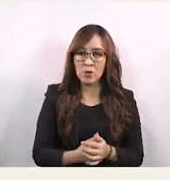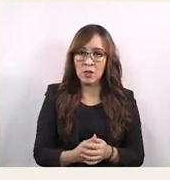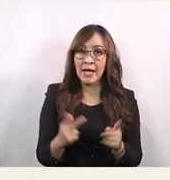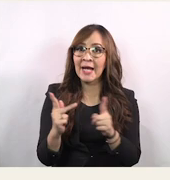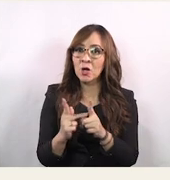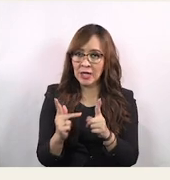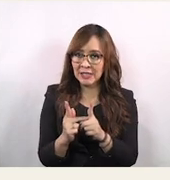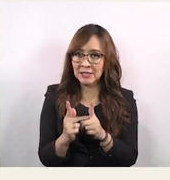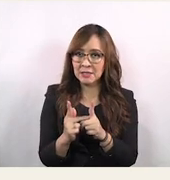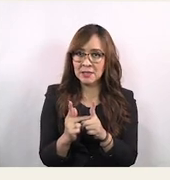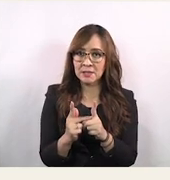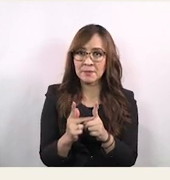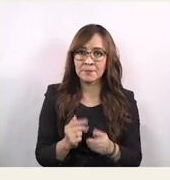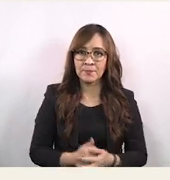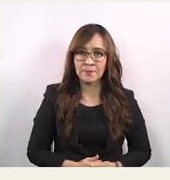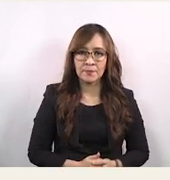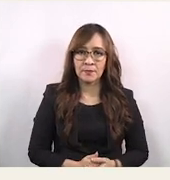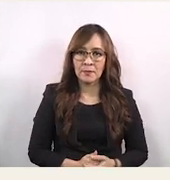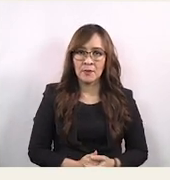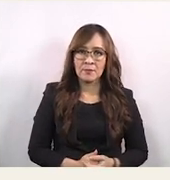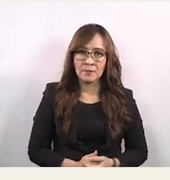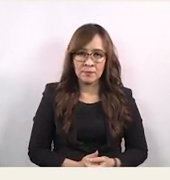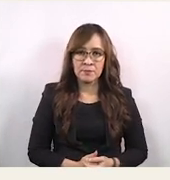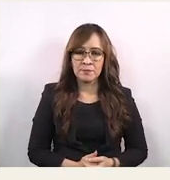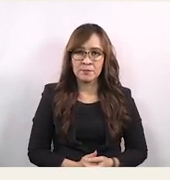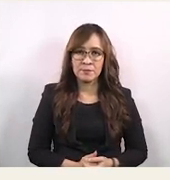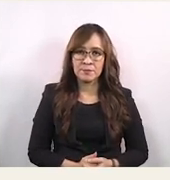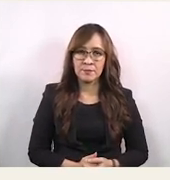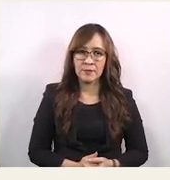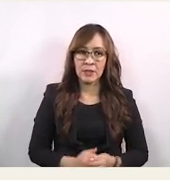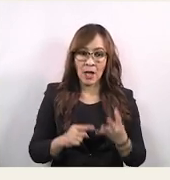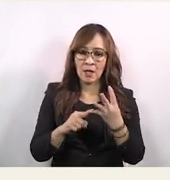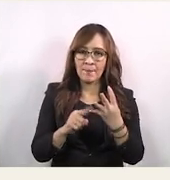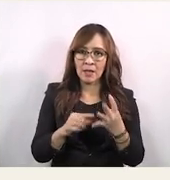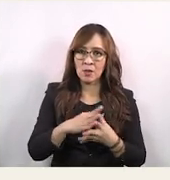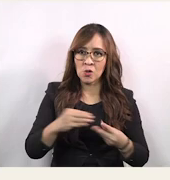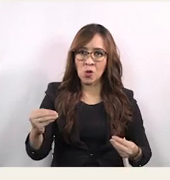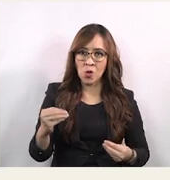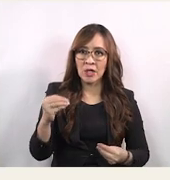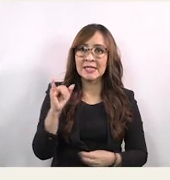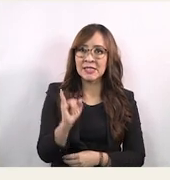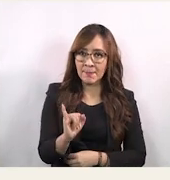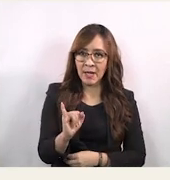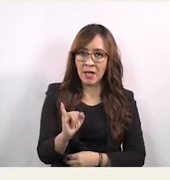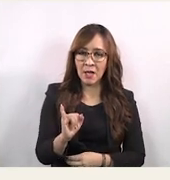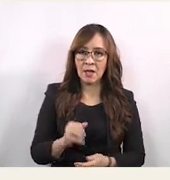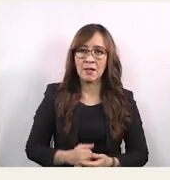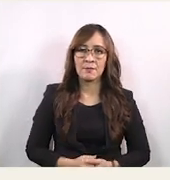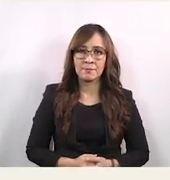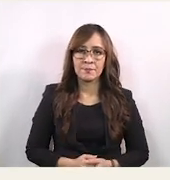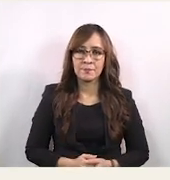pembuangan pembunuhan rapwad viral dan yang keempat airnya paling ngeri Rois pH Hai